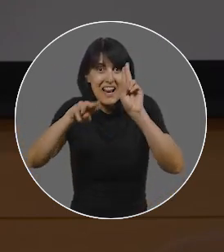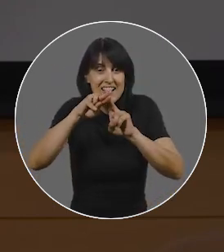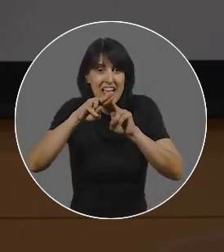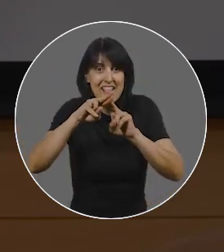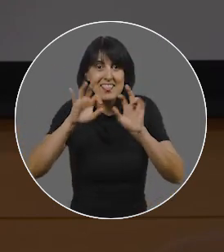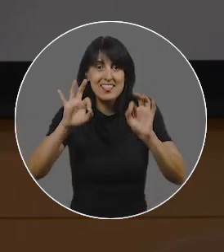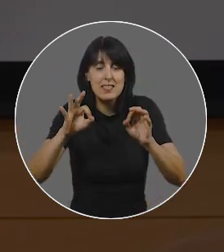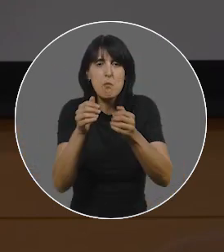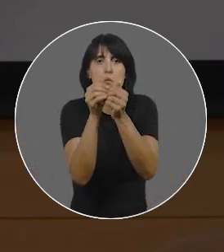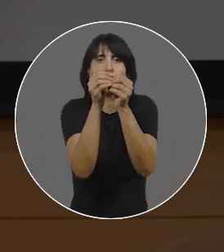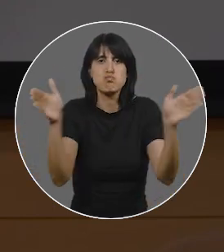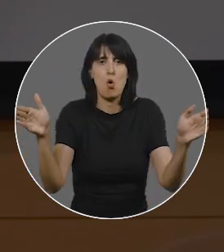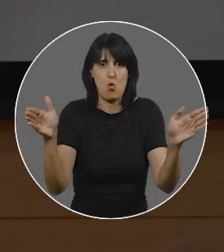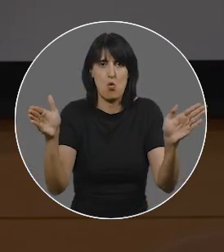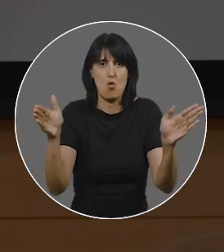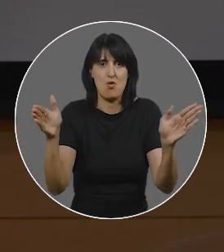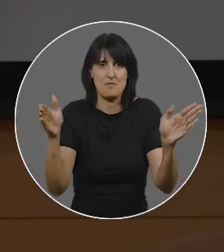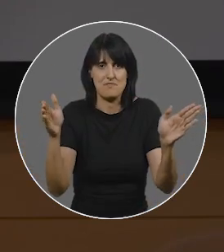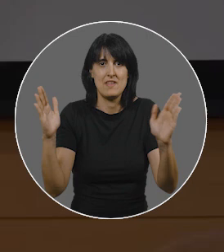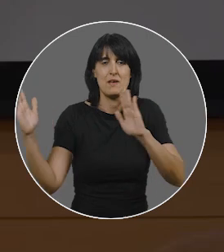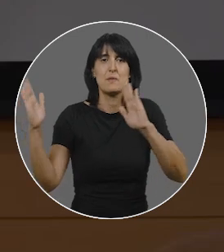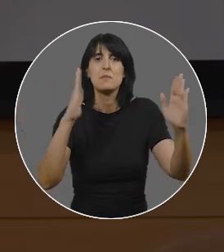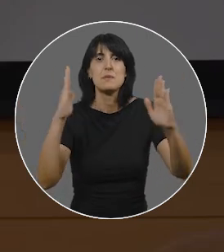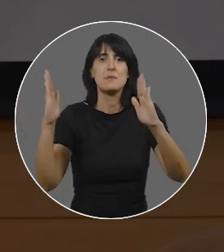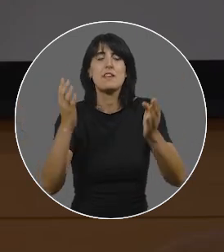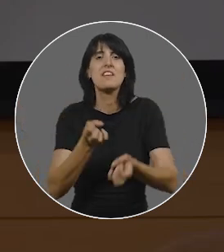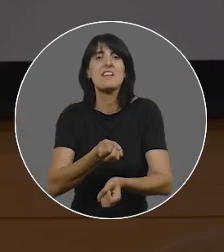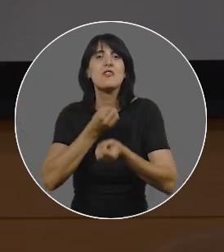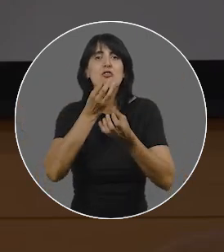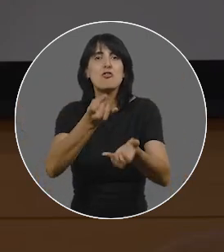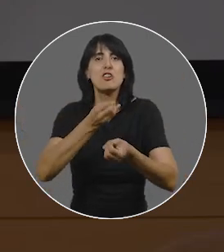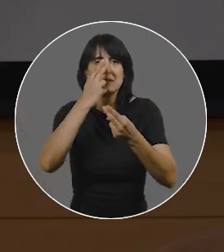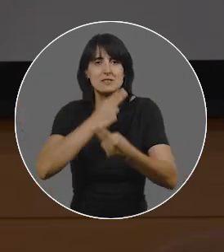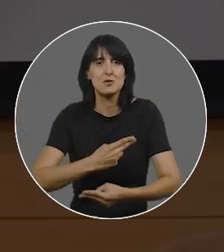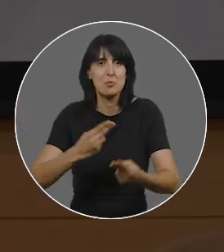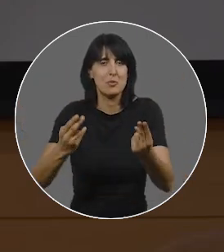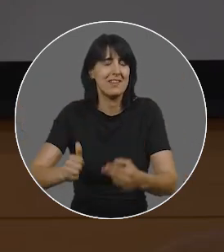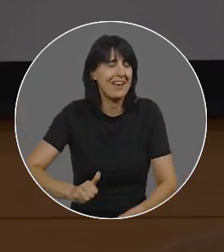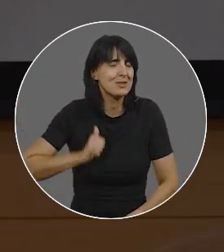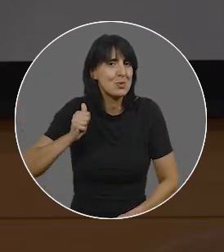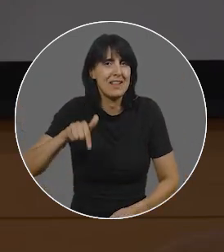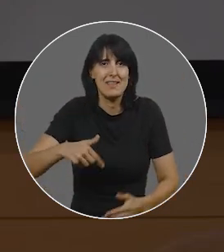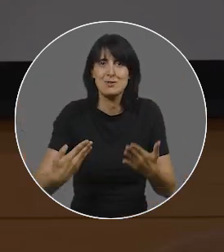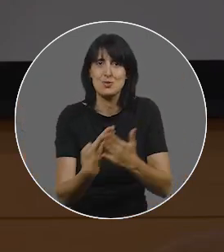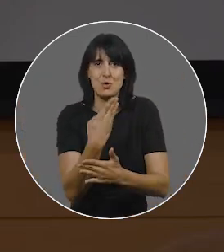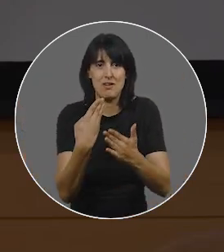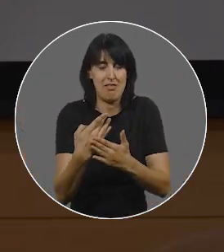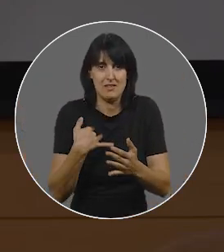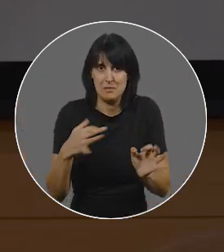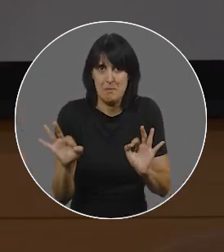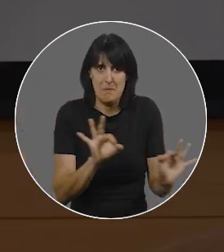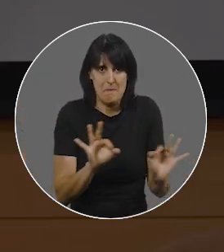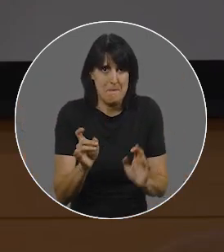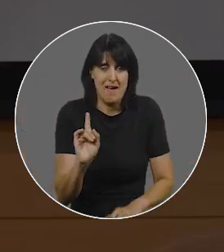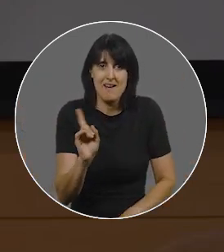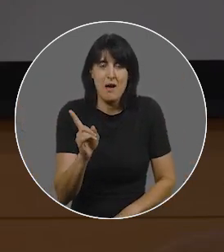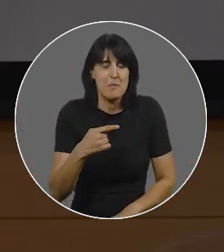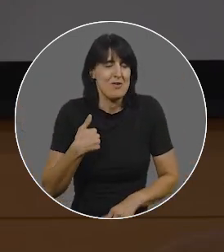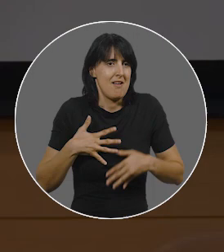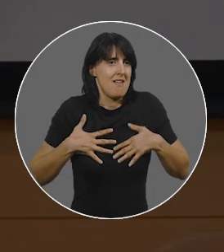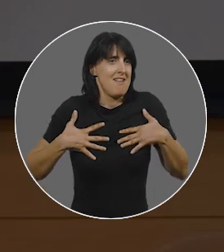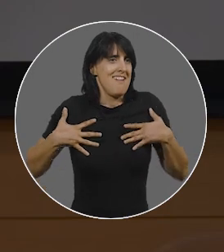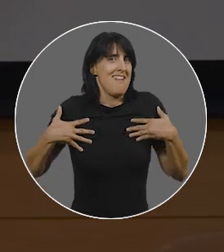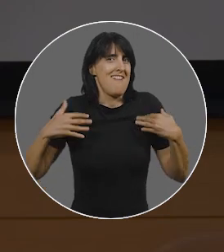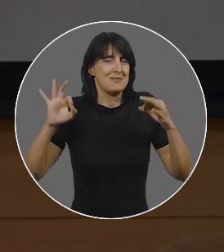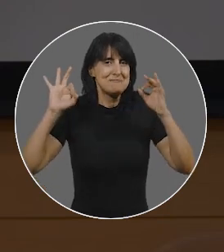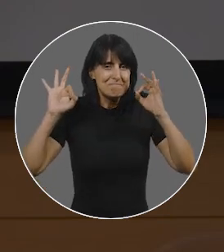que s'obre el període, el tràmit d'informació pública i coincideix amb la jornada. No estava preparat, però